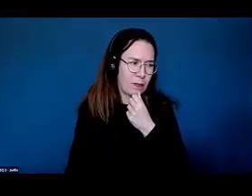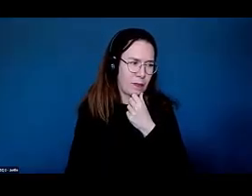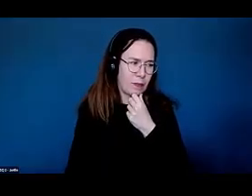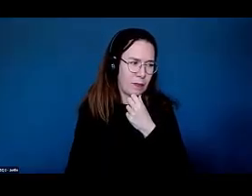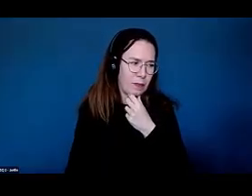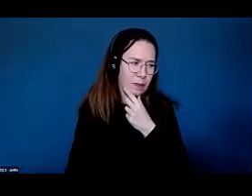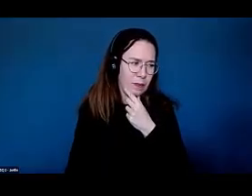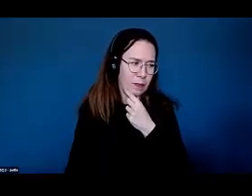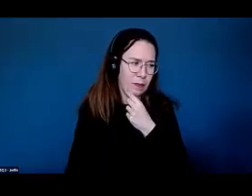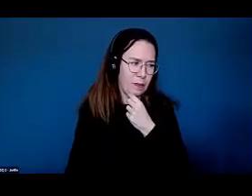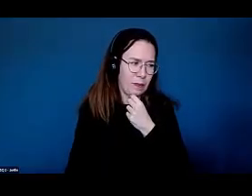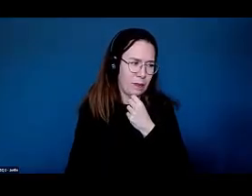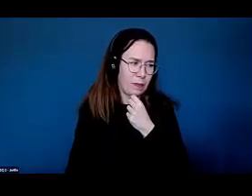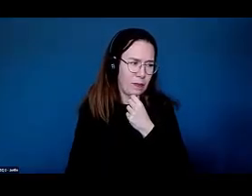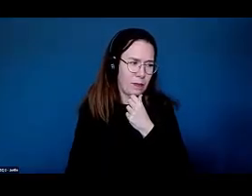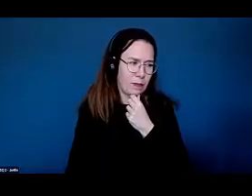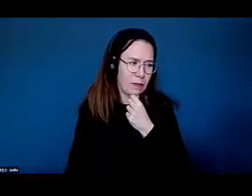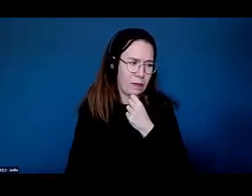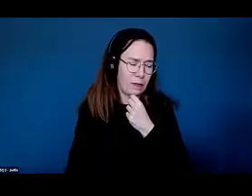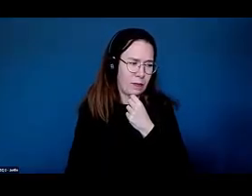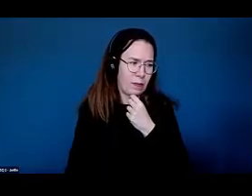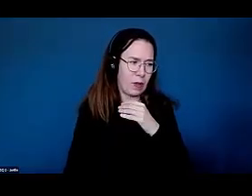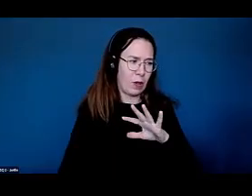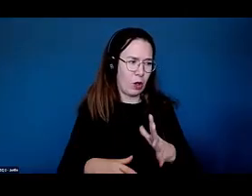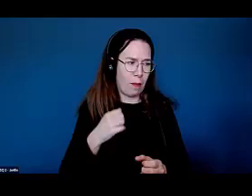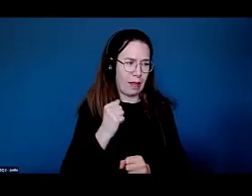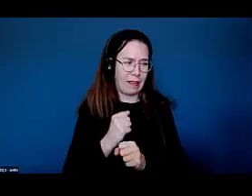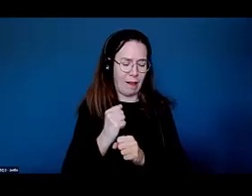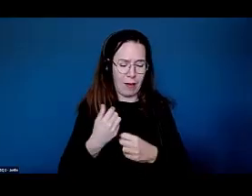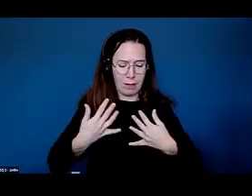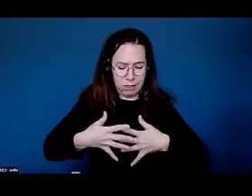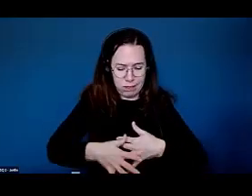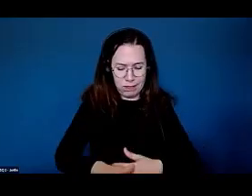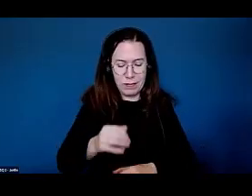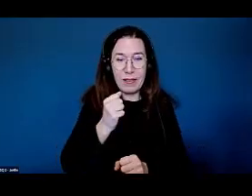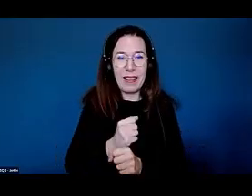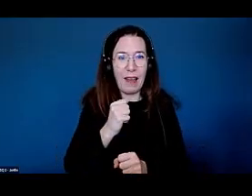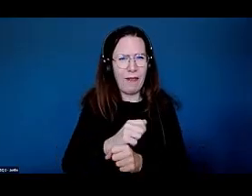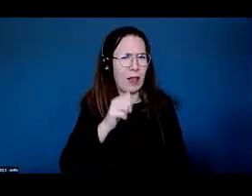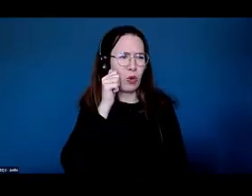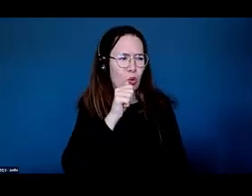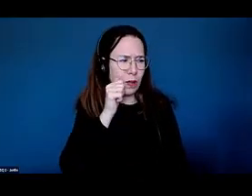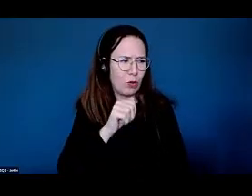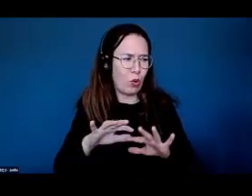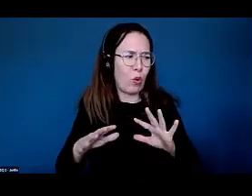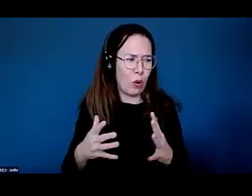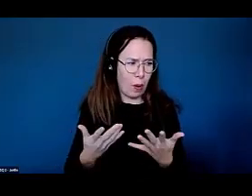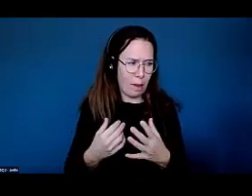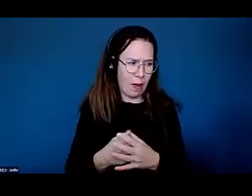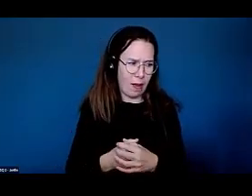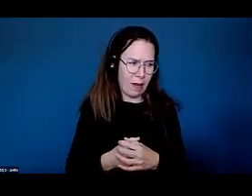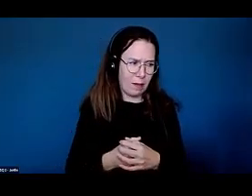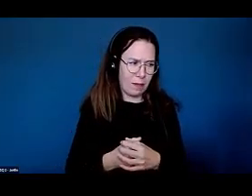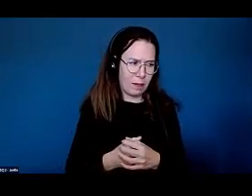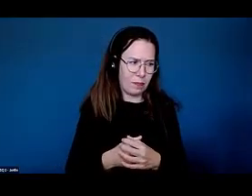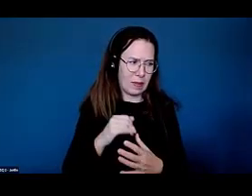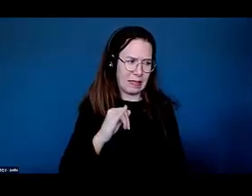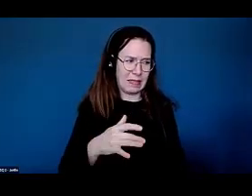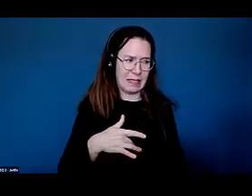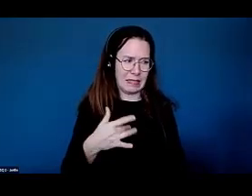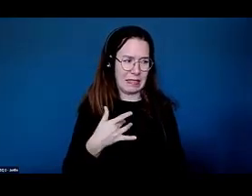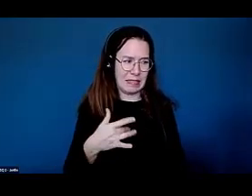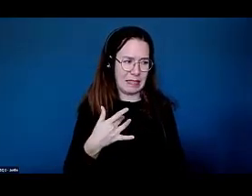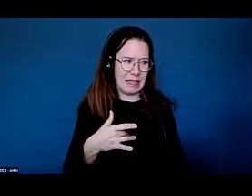Comment continuer, on fait que ce travail s'intègre dans notre travail quotidien et lorsqu'on